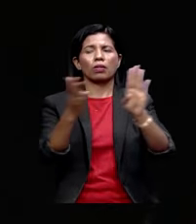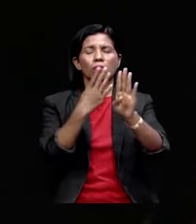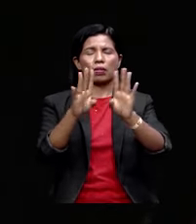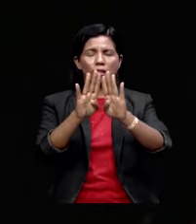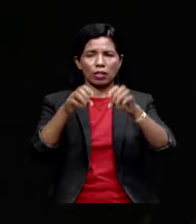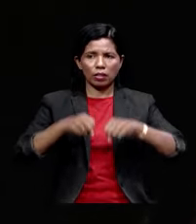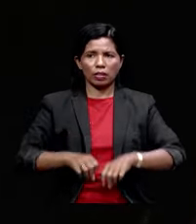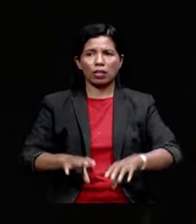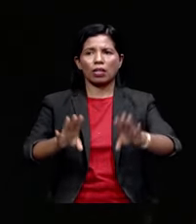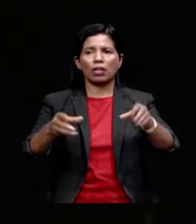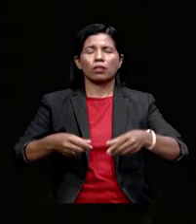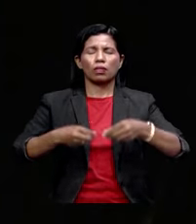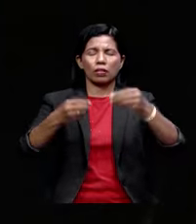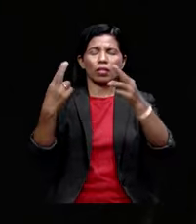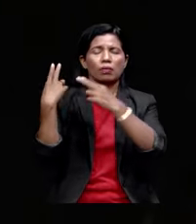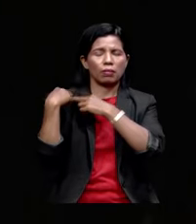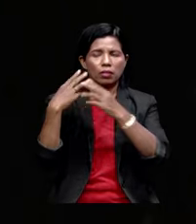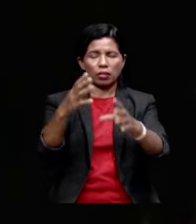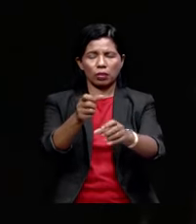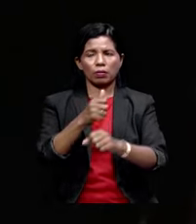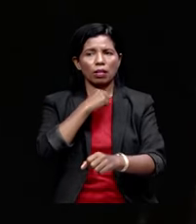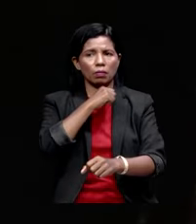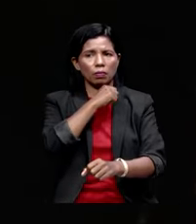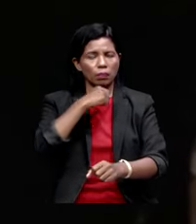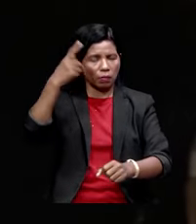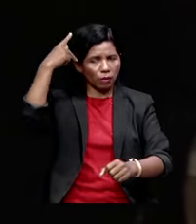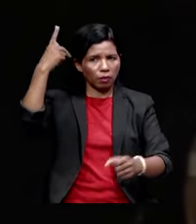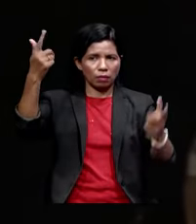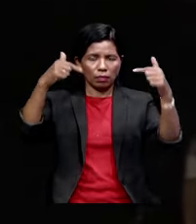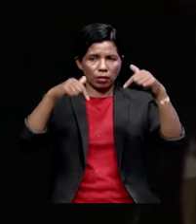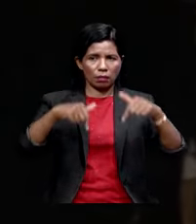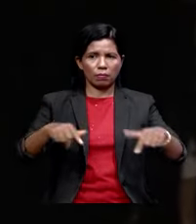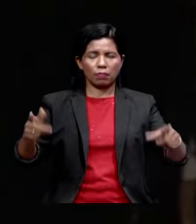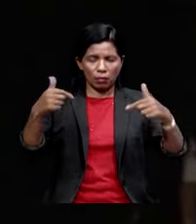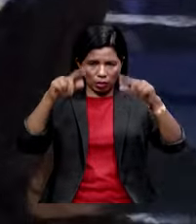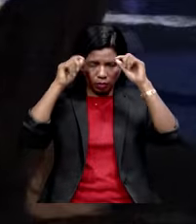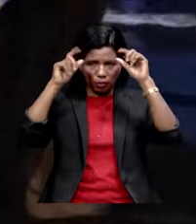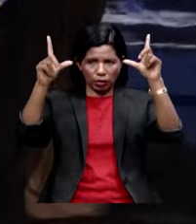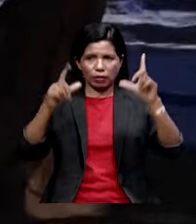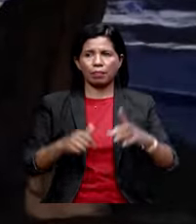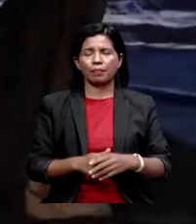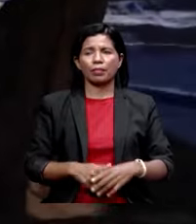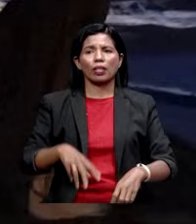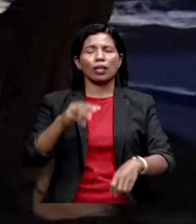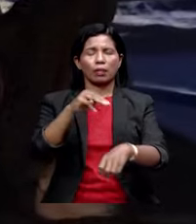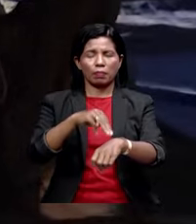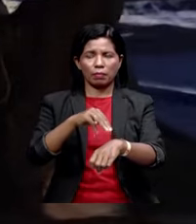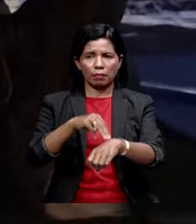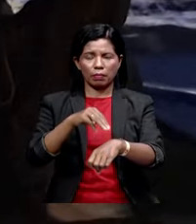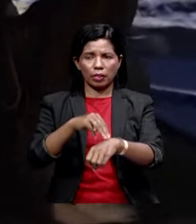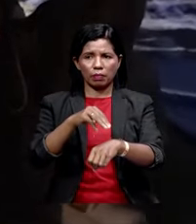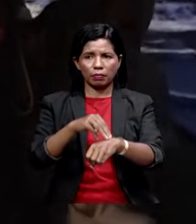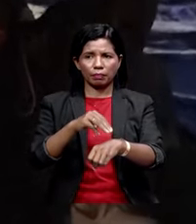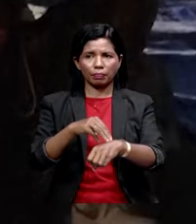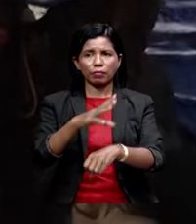atau se kawas pasimu itania santo padre nih bemak nih presensa atau mai Timor Leste. Di sana bilal malal